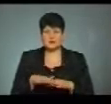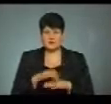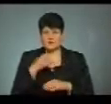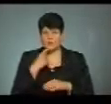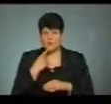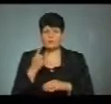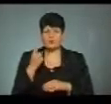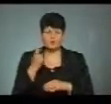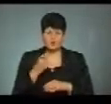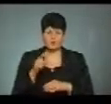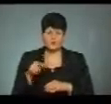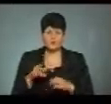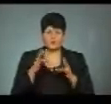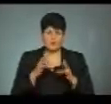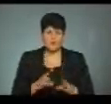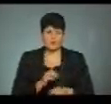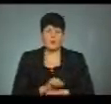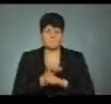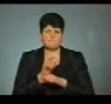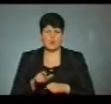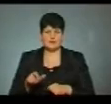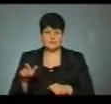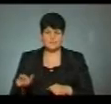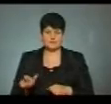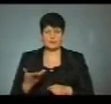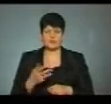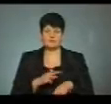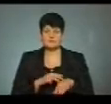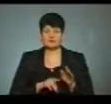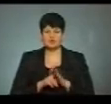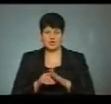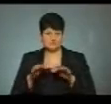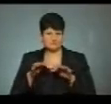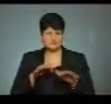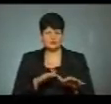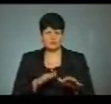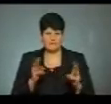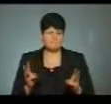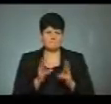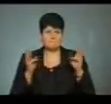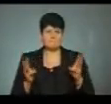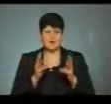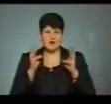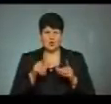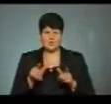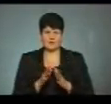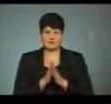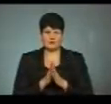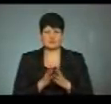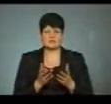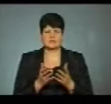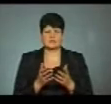про сотні травмованих протестувальників. Силовики починають штурм Майдану, палять барикади зі сцени, людей закликають